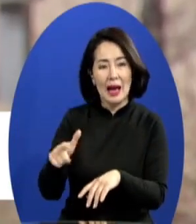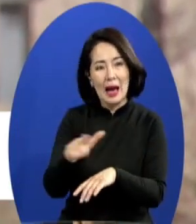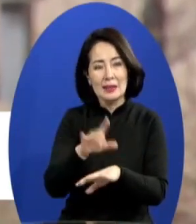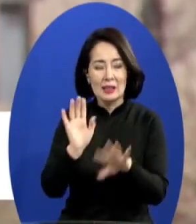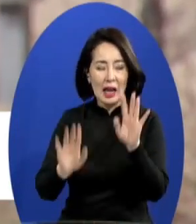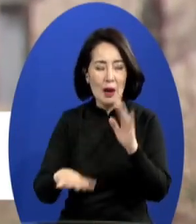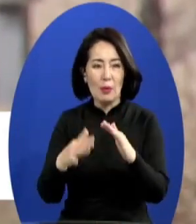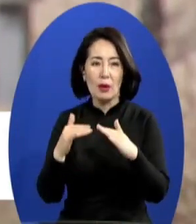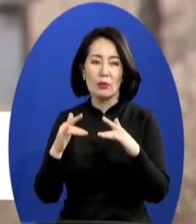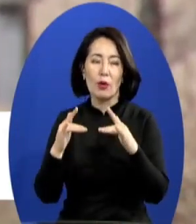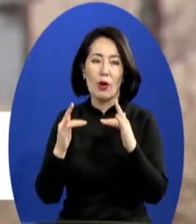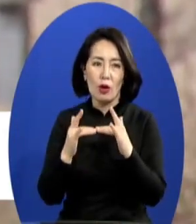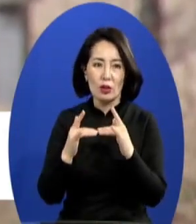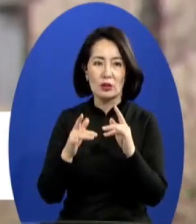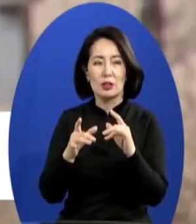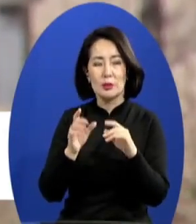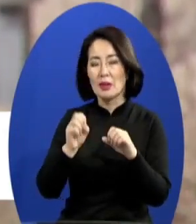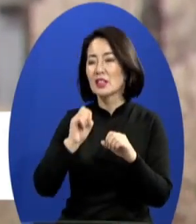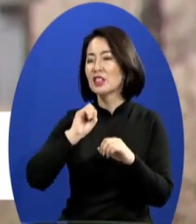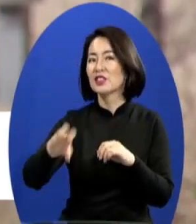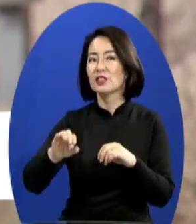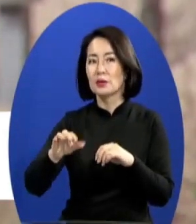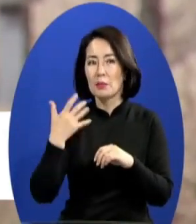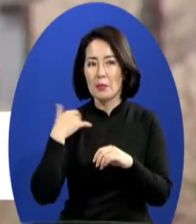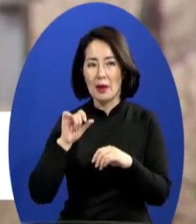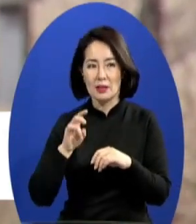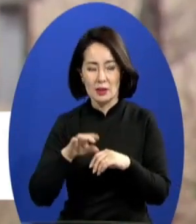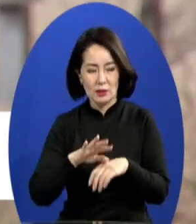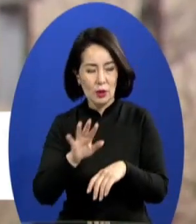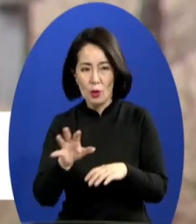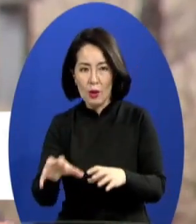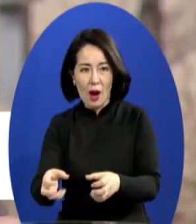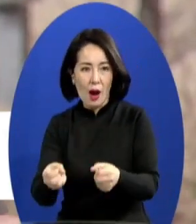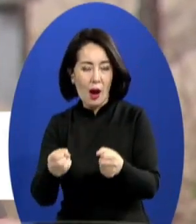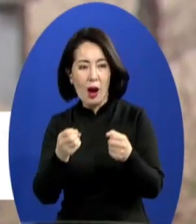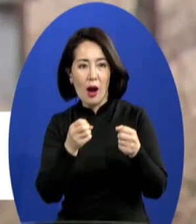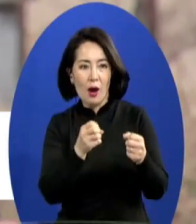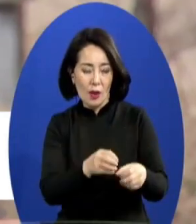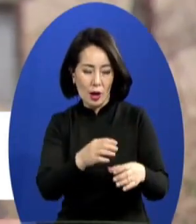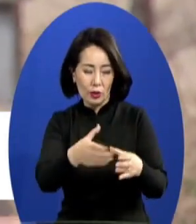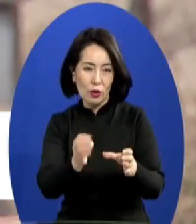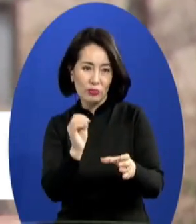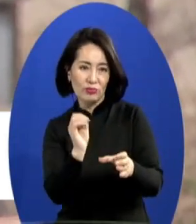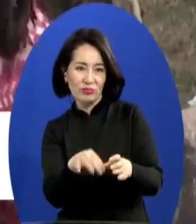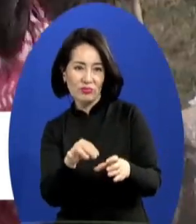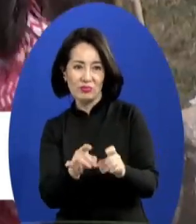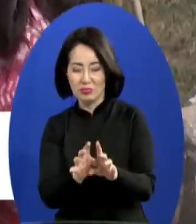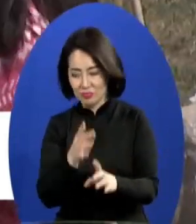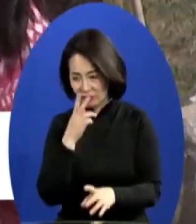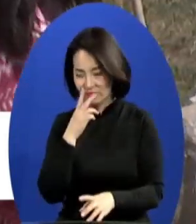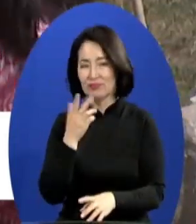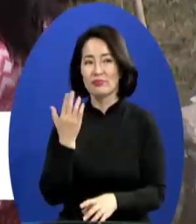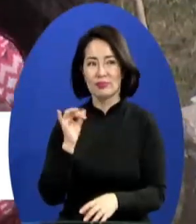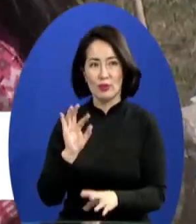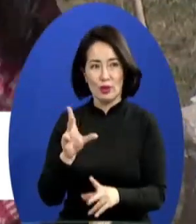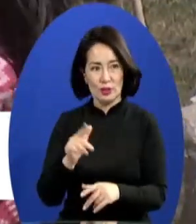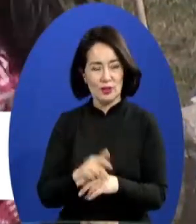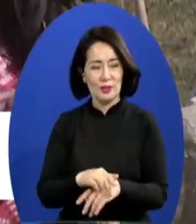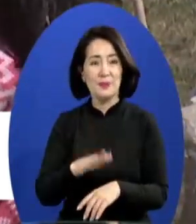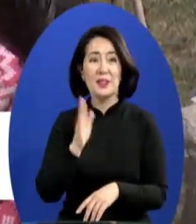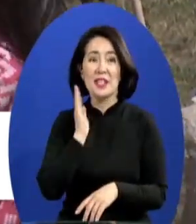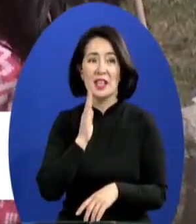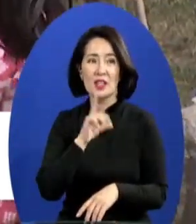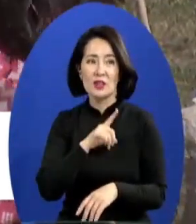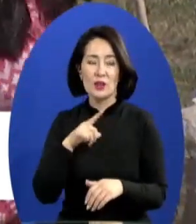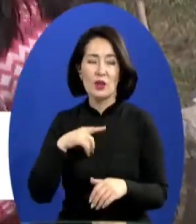уу буудын дээр эсвэл зүгээр шидэд хачдаг ус ч одоо карантин дотор мотор хийцэн байдаг болсон. Түүний ээж